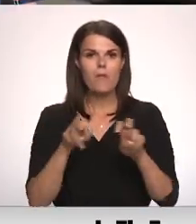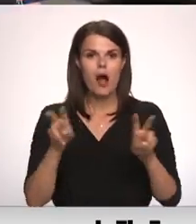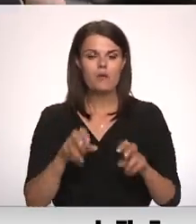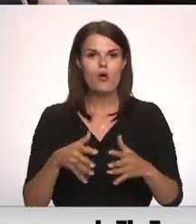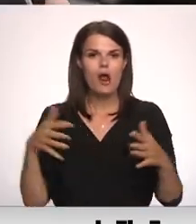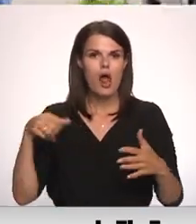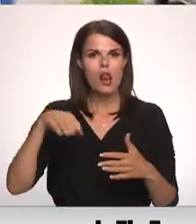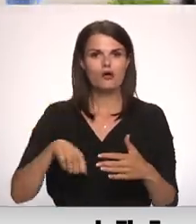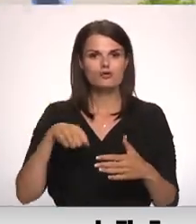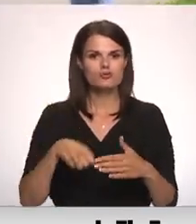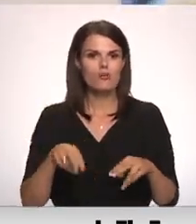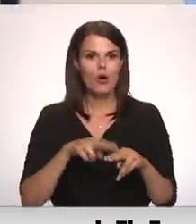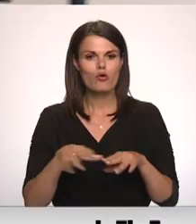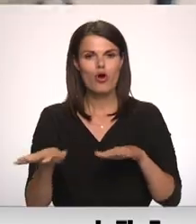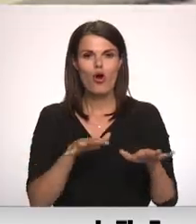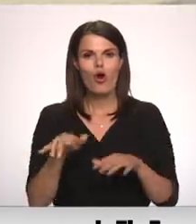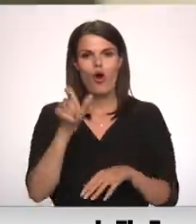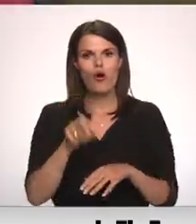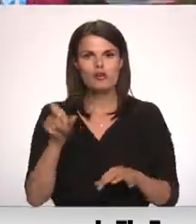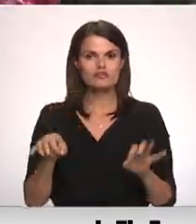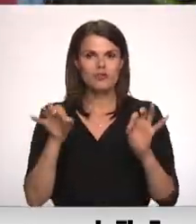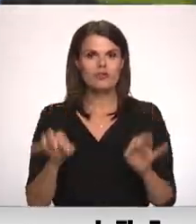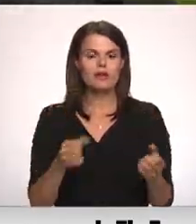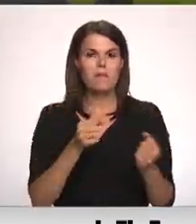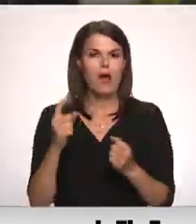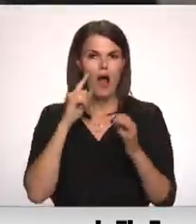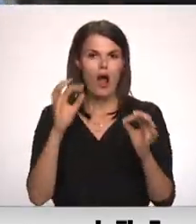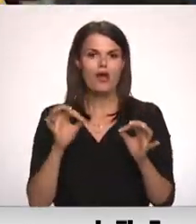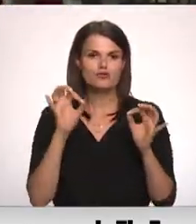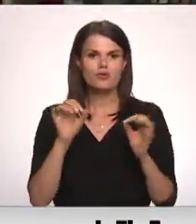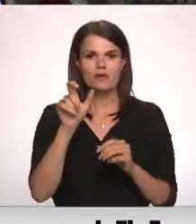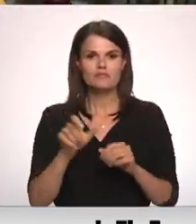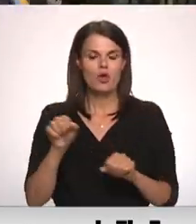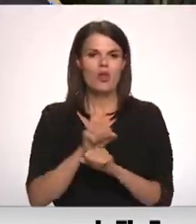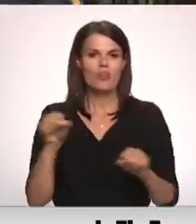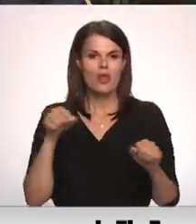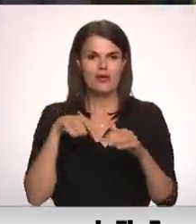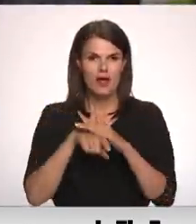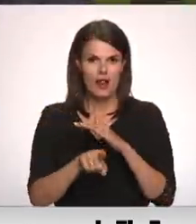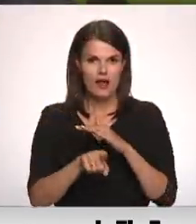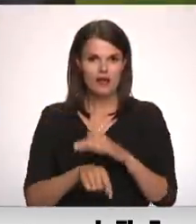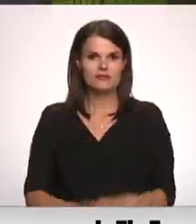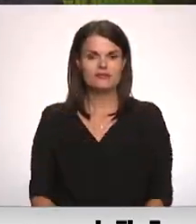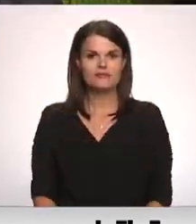lielākās somas, un organizatori patur tiesības aizdomīgas personas neielaist.